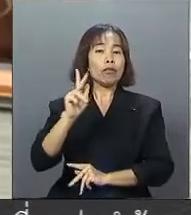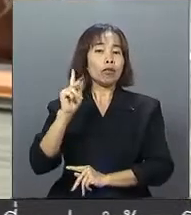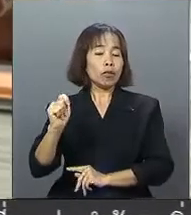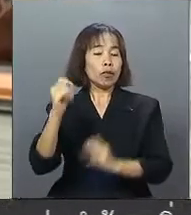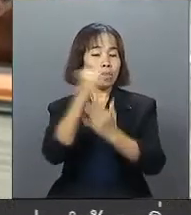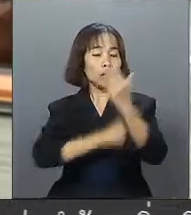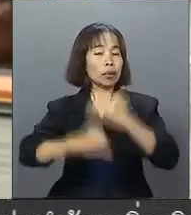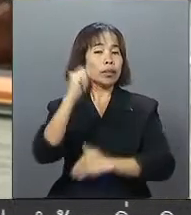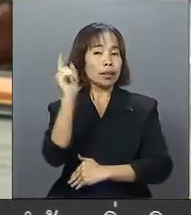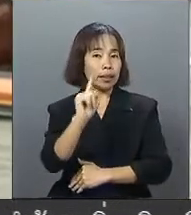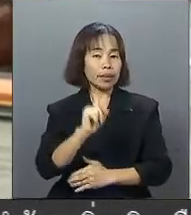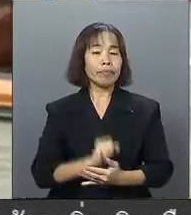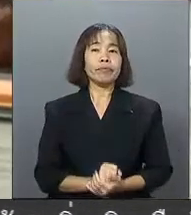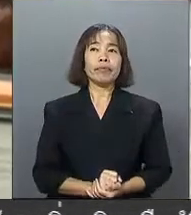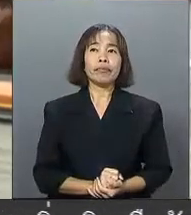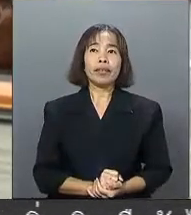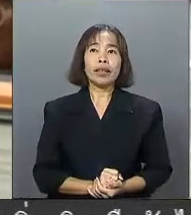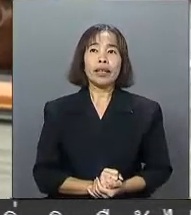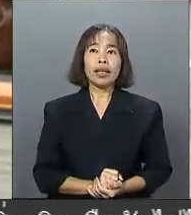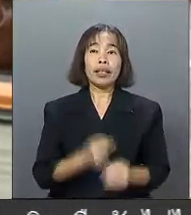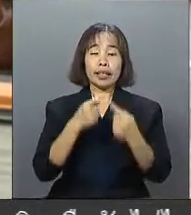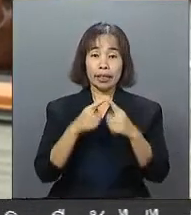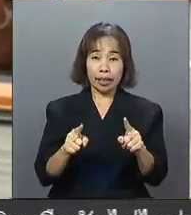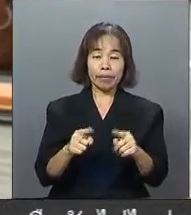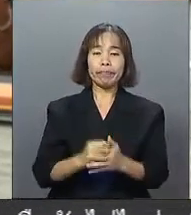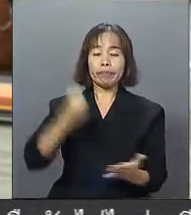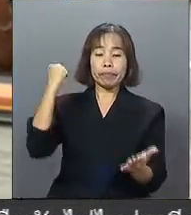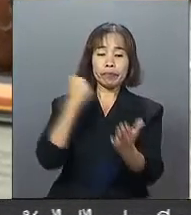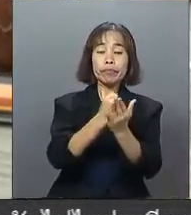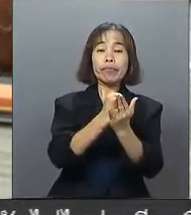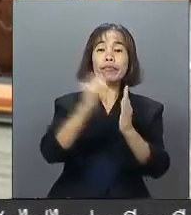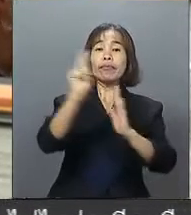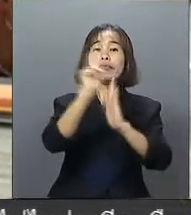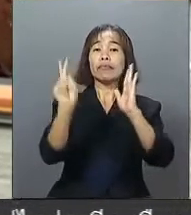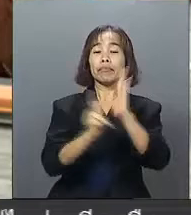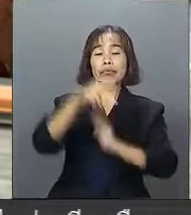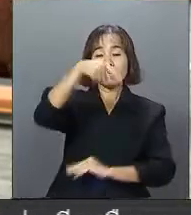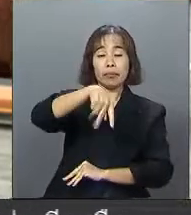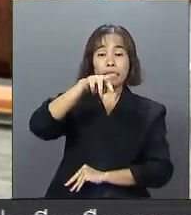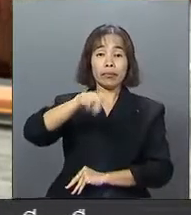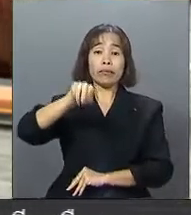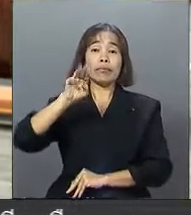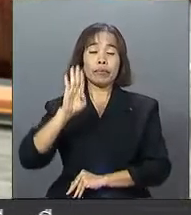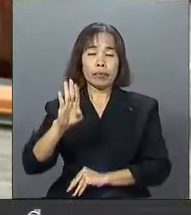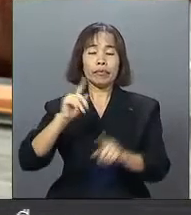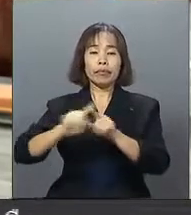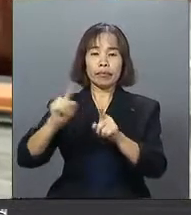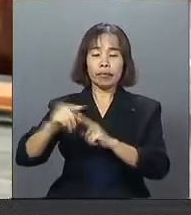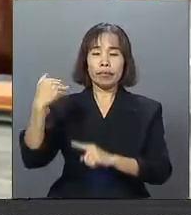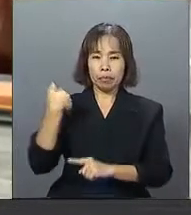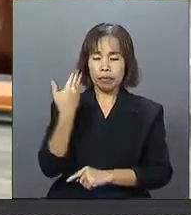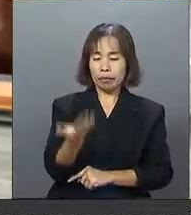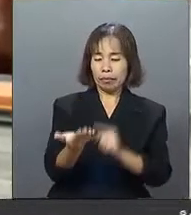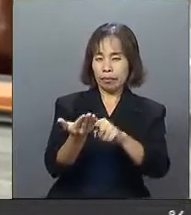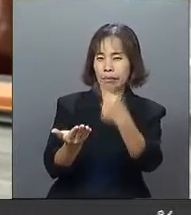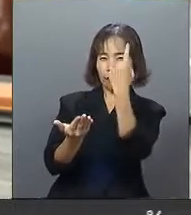ดค่ะในขณะเดียวกันค่ะเรื่องของร่างกฎหมายลูกนั้นมีอีกหนึ่งฉบับเมื่อวานนี้คณะกรรมการร่างรัฐธรรมนูญหรือว่